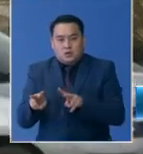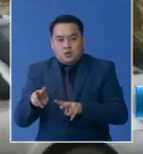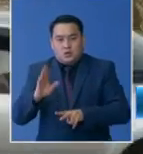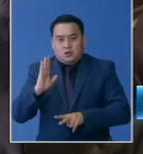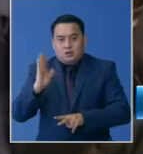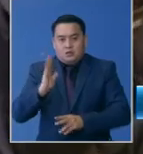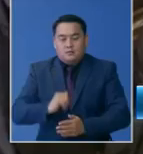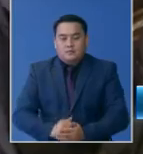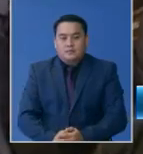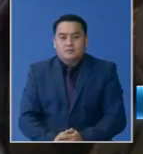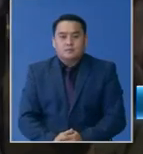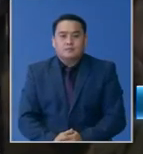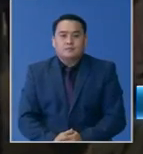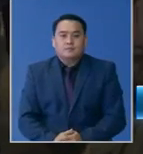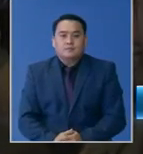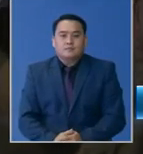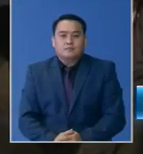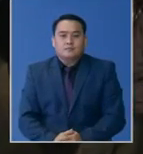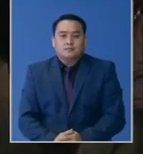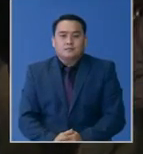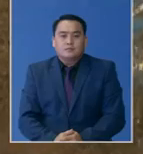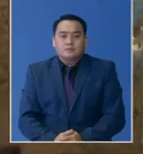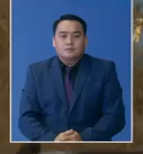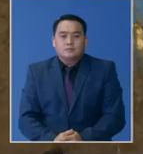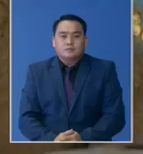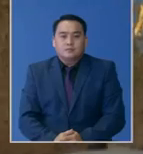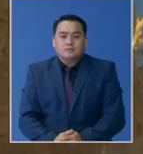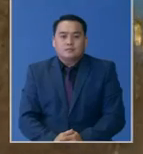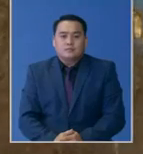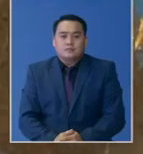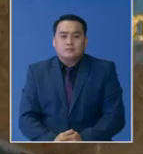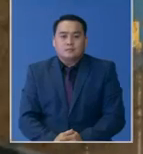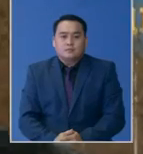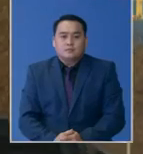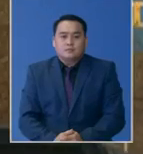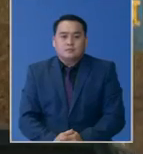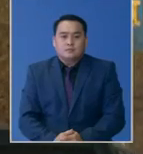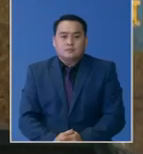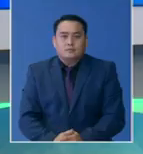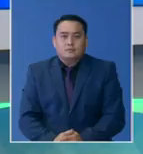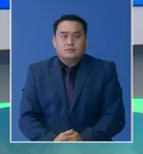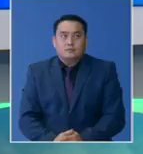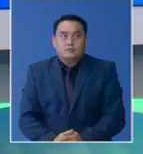қадағалайтынын жеткізді. Құрманжан Қасымжанұлы, Аманжол Жонкешев, Жетісу телеарнасы, Талғар ауданынан.